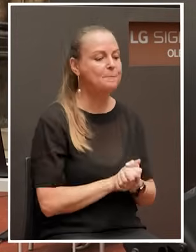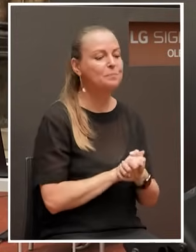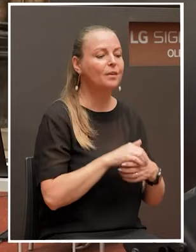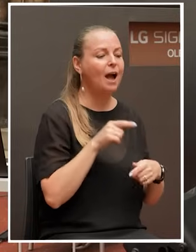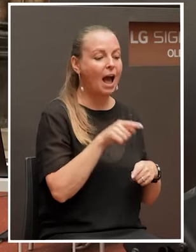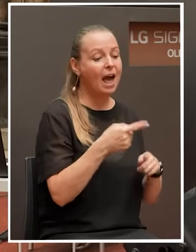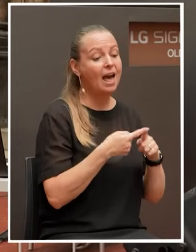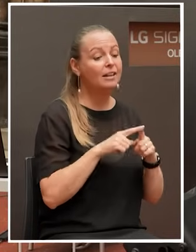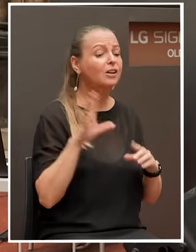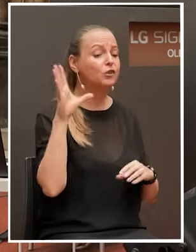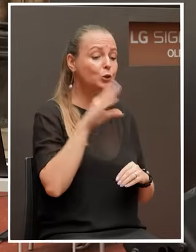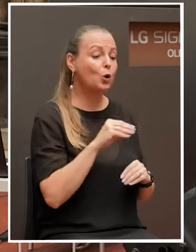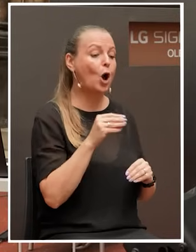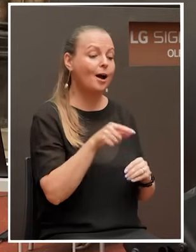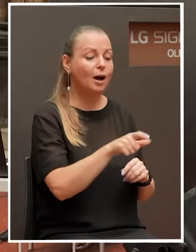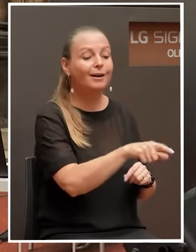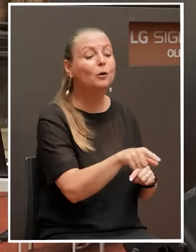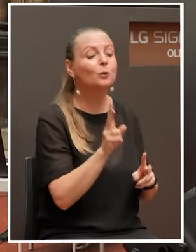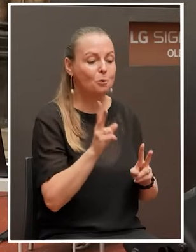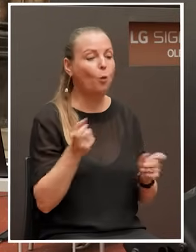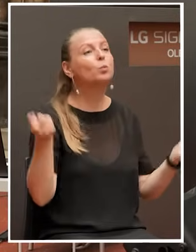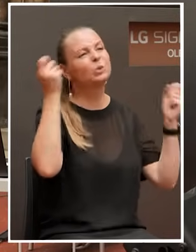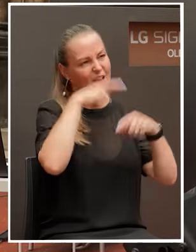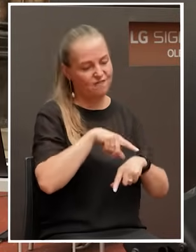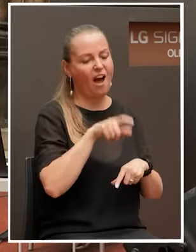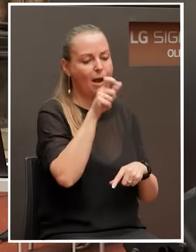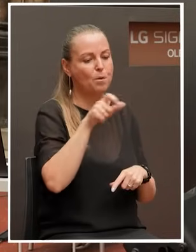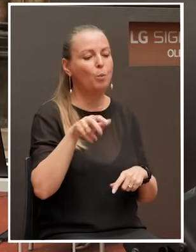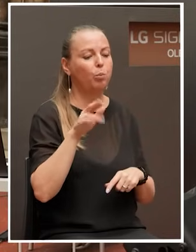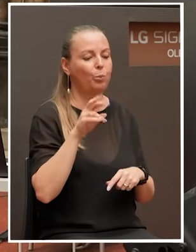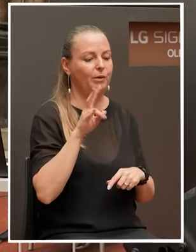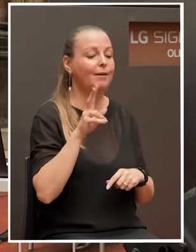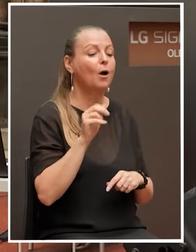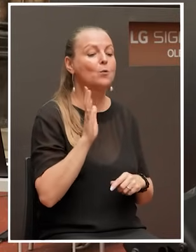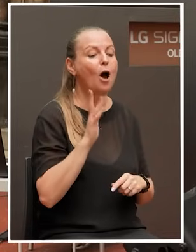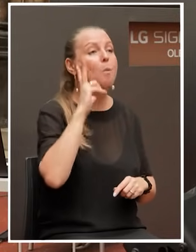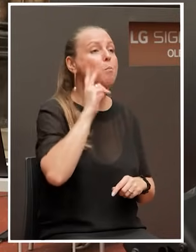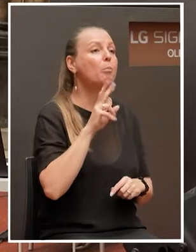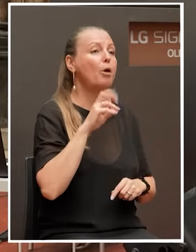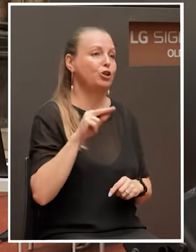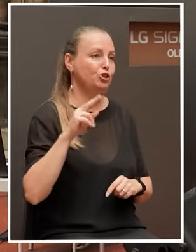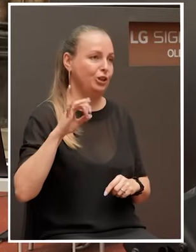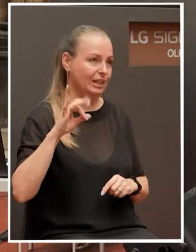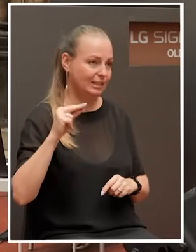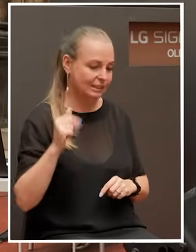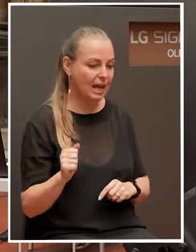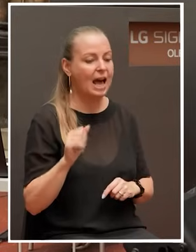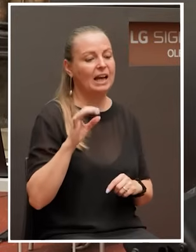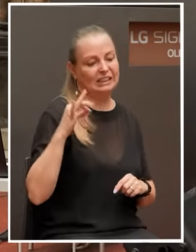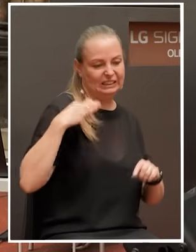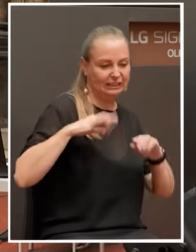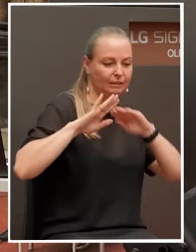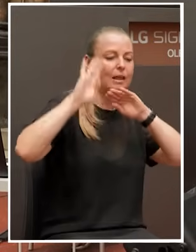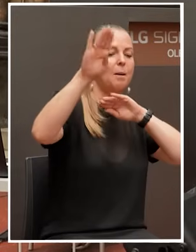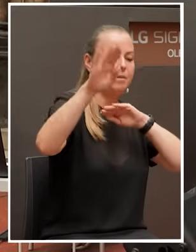Это все узнаваемая публика, это ее падчерица любимая, сын, по-моему, на заднем